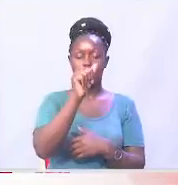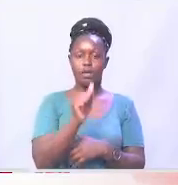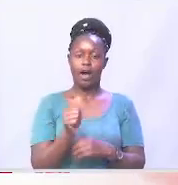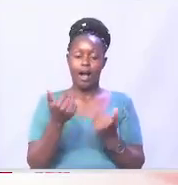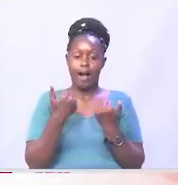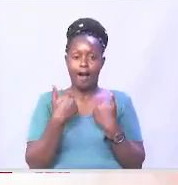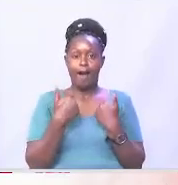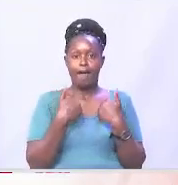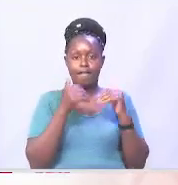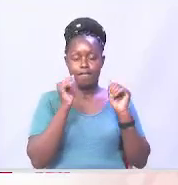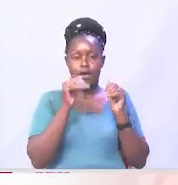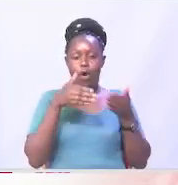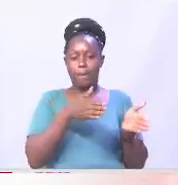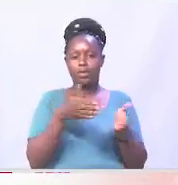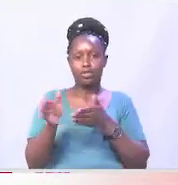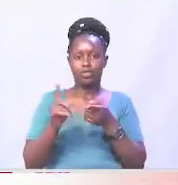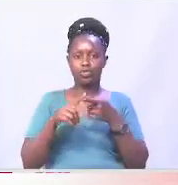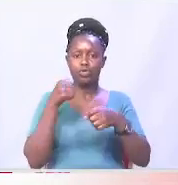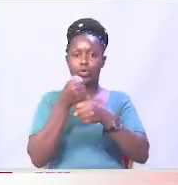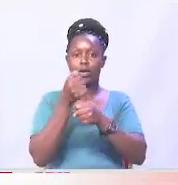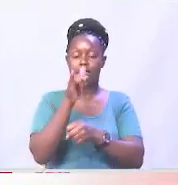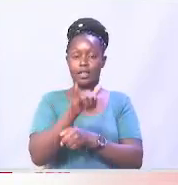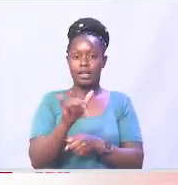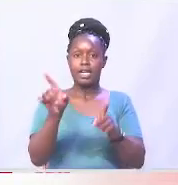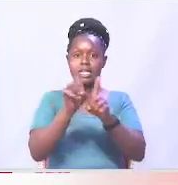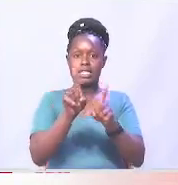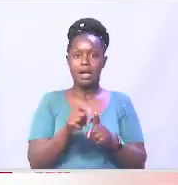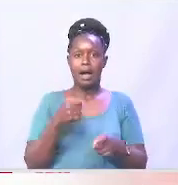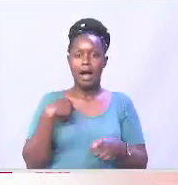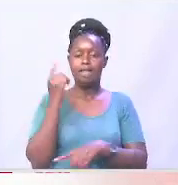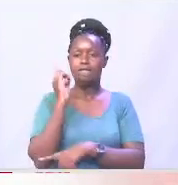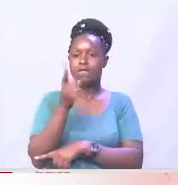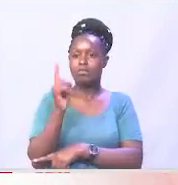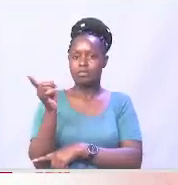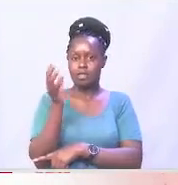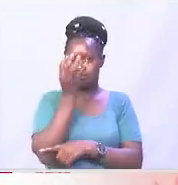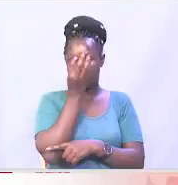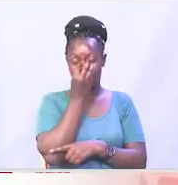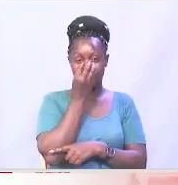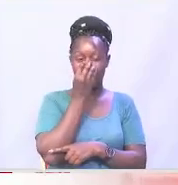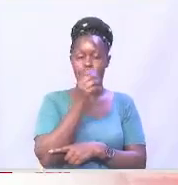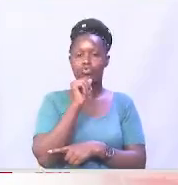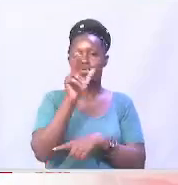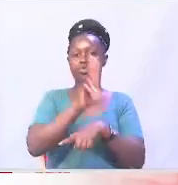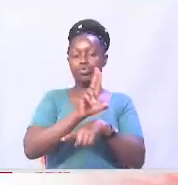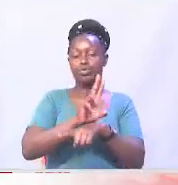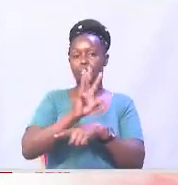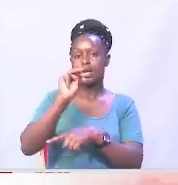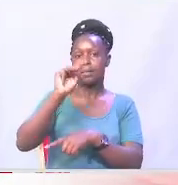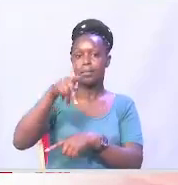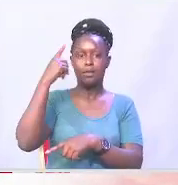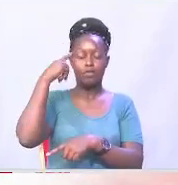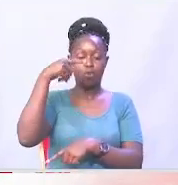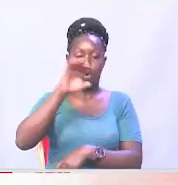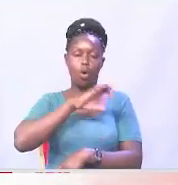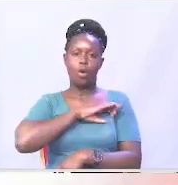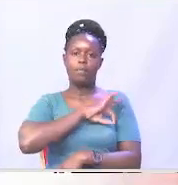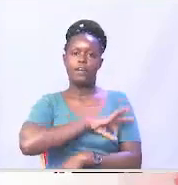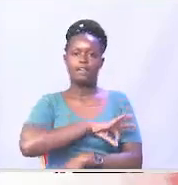kupitisha mswada huo. Wakati huo huo amemwonya naibu wa rais William Ruto kutowatumia vibaya wabunge kwa manufaa yake